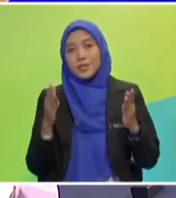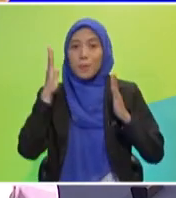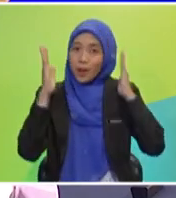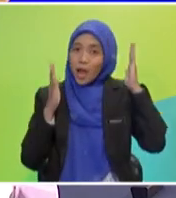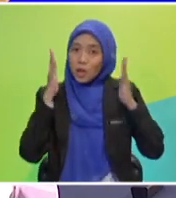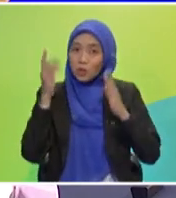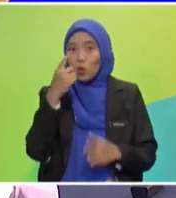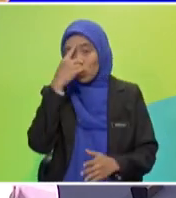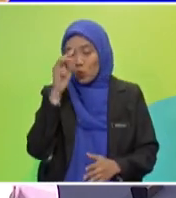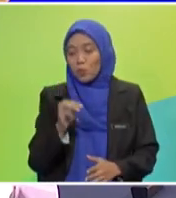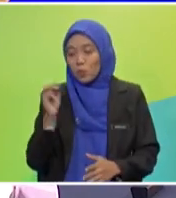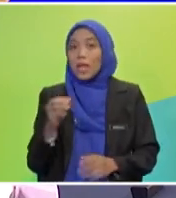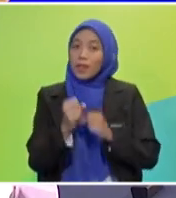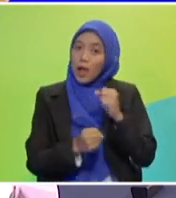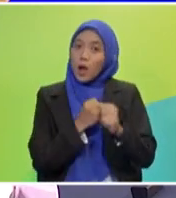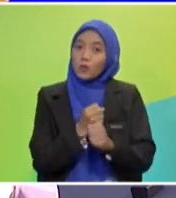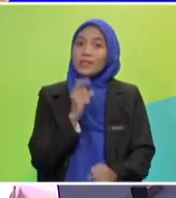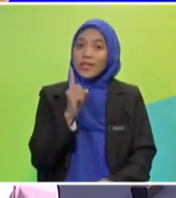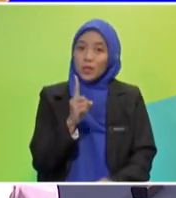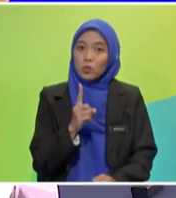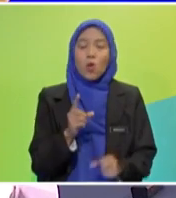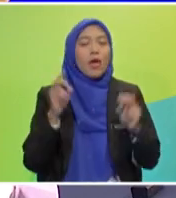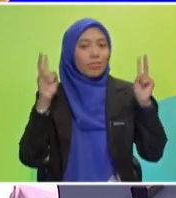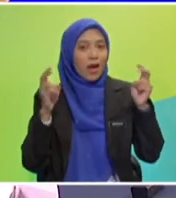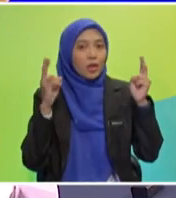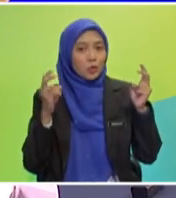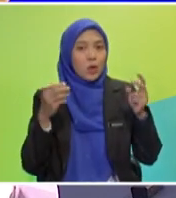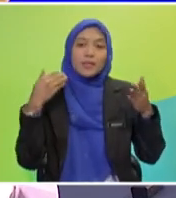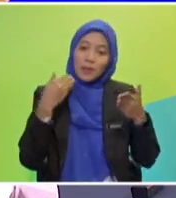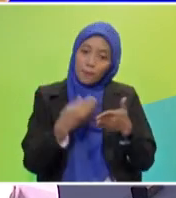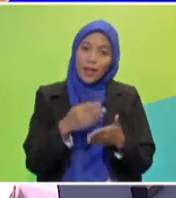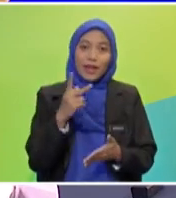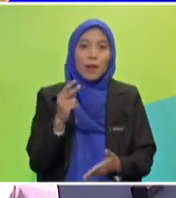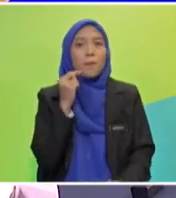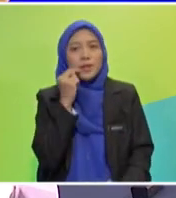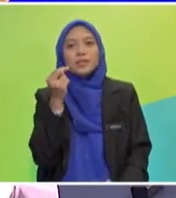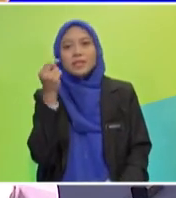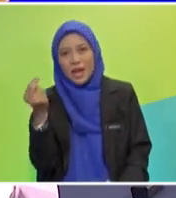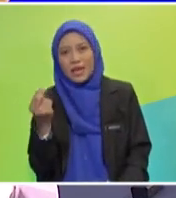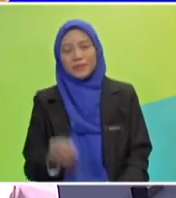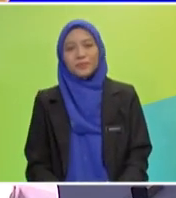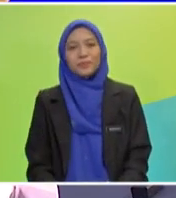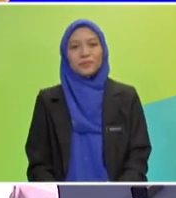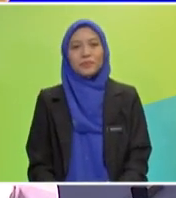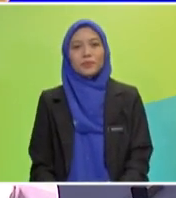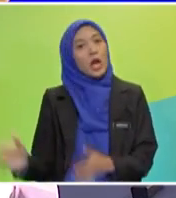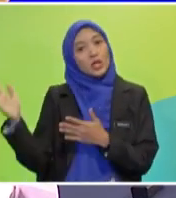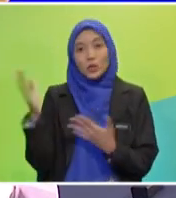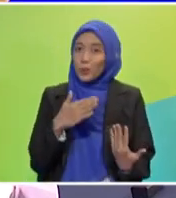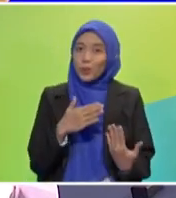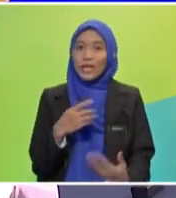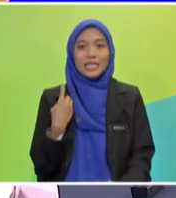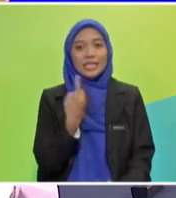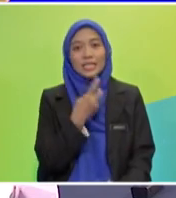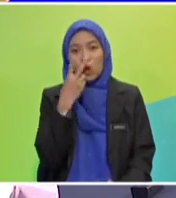untuk murid-murid tahun 1 dengan tajuknya Sampaikan Pesan. Wah, tetapi sebelum tu adik-adik, jom kita berkenalan dengan cikgu